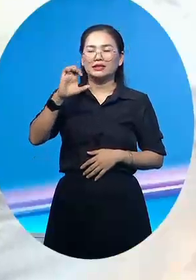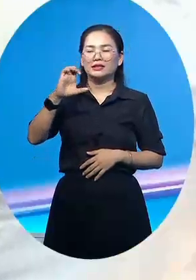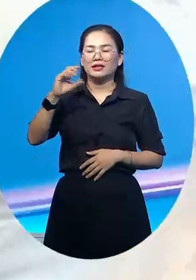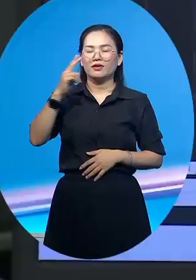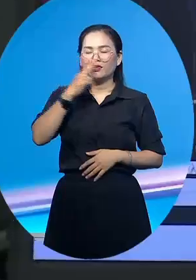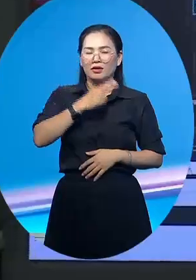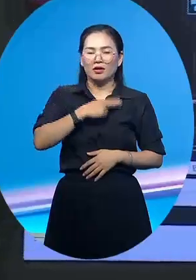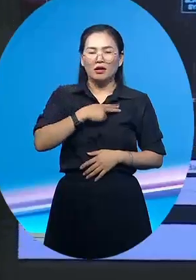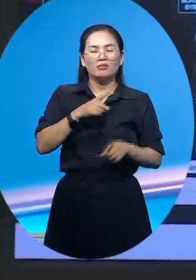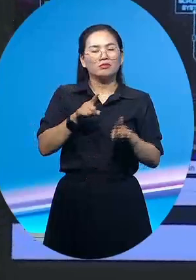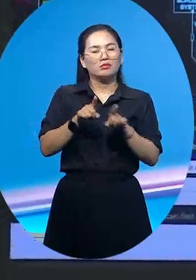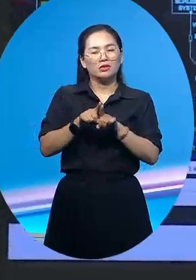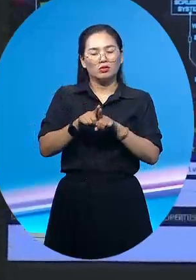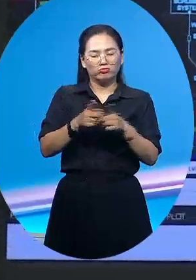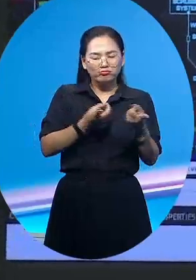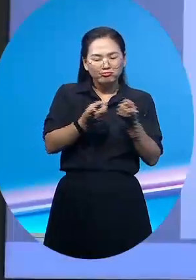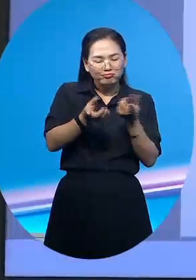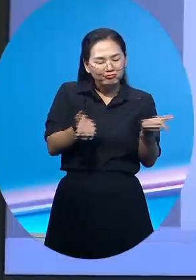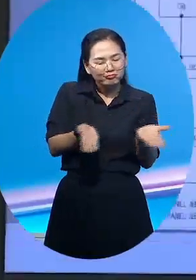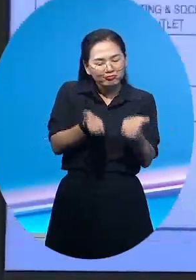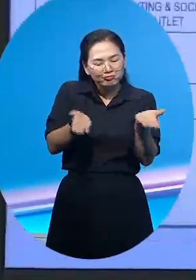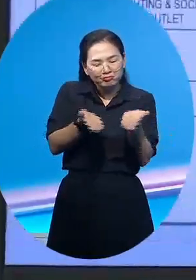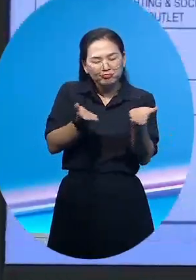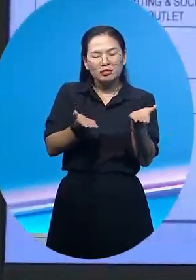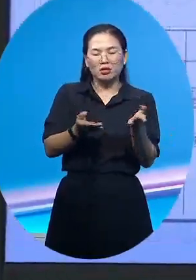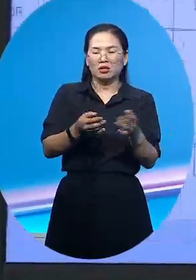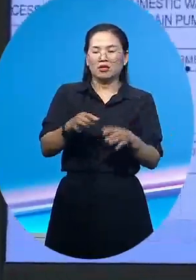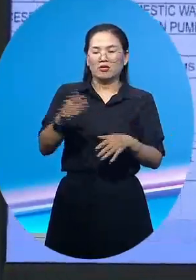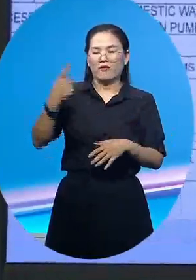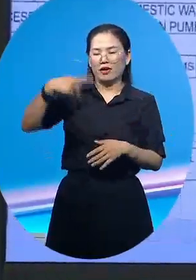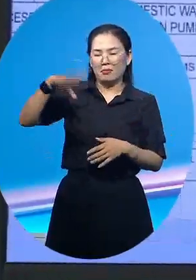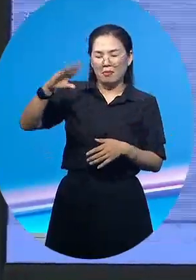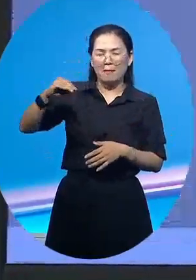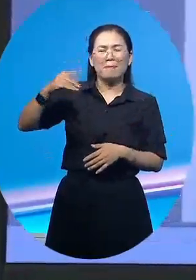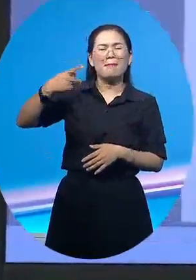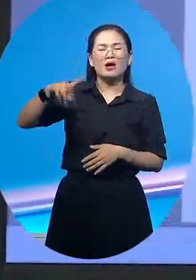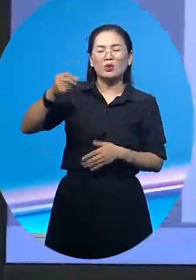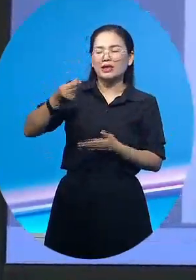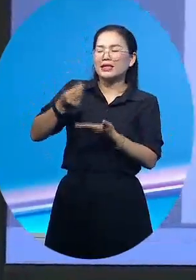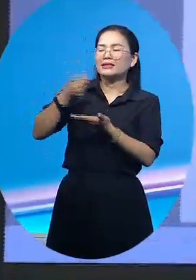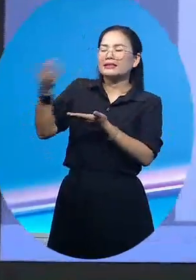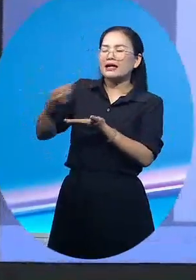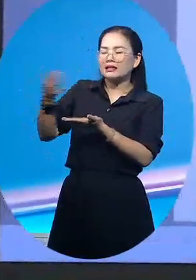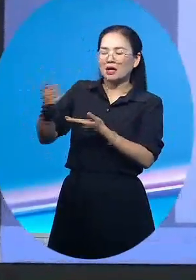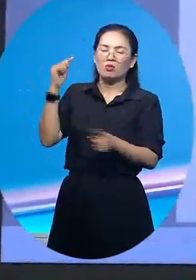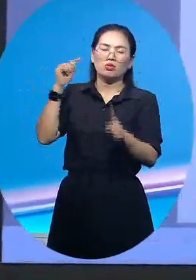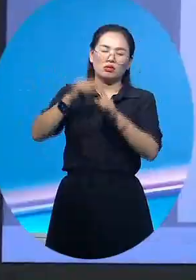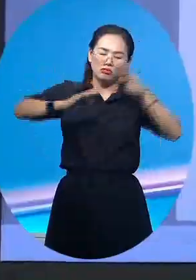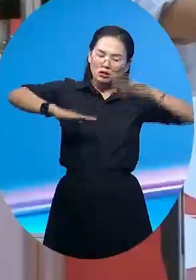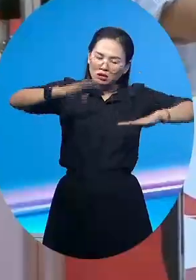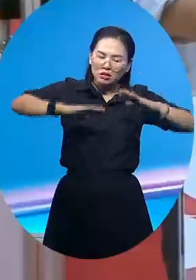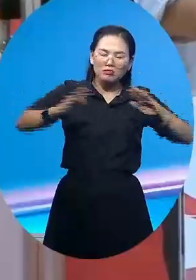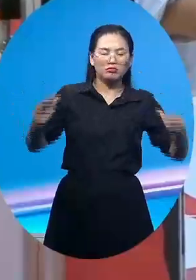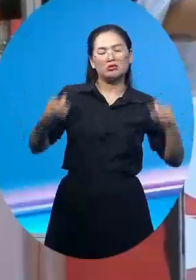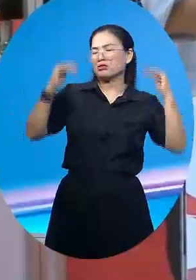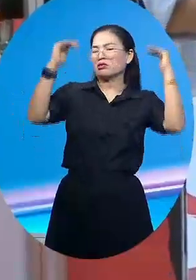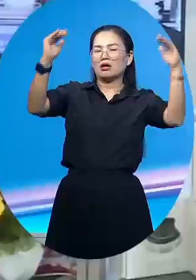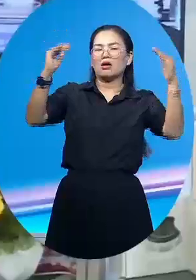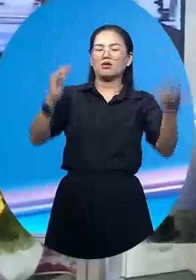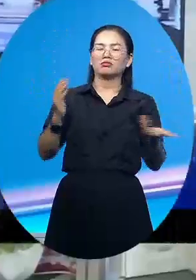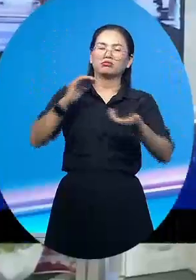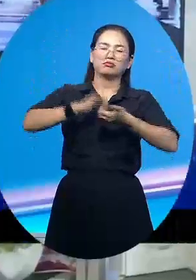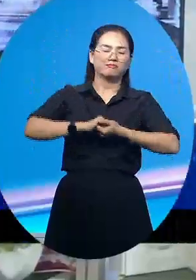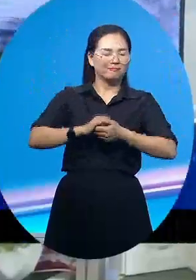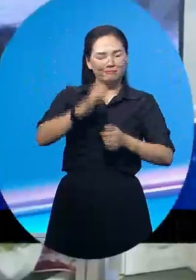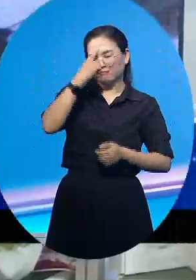tiên phong trong việc thúc đẩy các doanh nghiệp tại Việt Nam tuân thủ sử dụng phần mềm có bản quyền để nâng cao lợi thế cạnh tranh và tự tin hợp tác với các